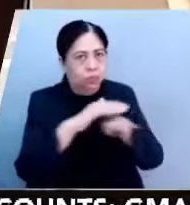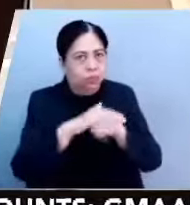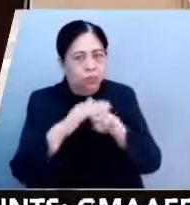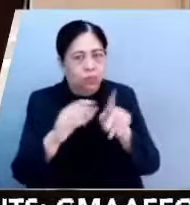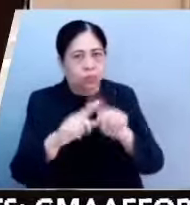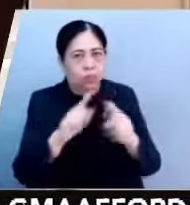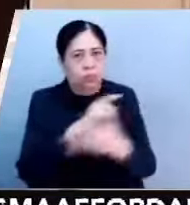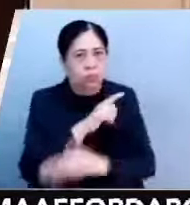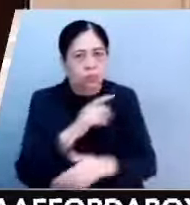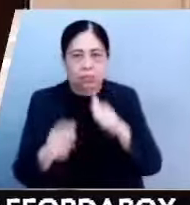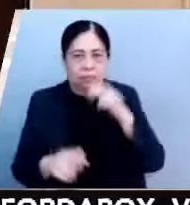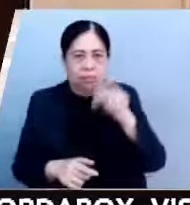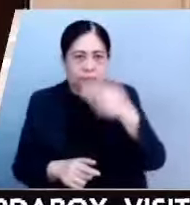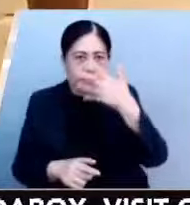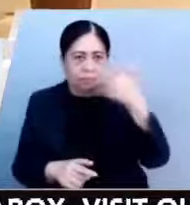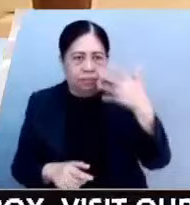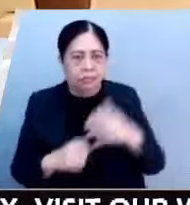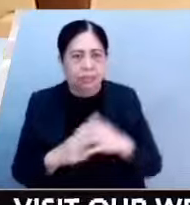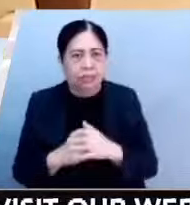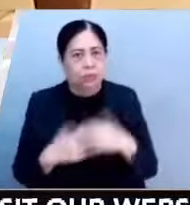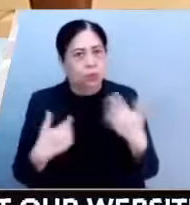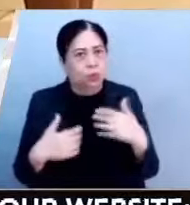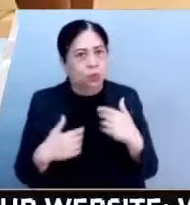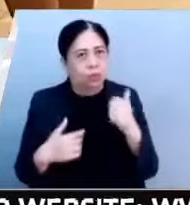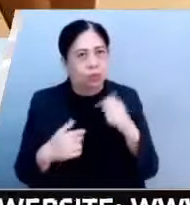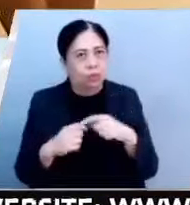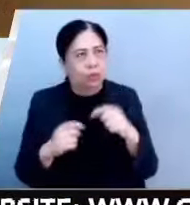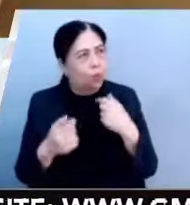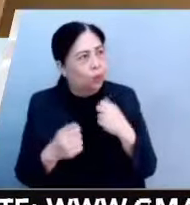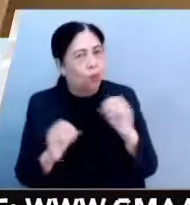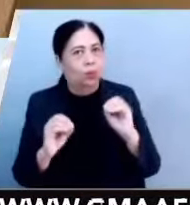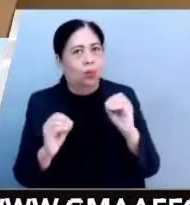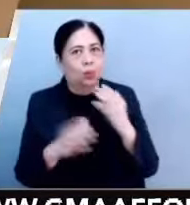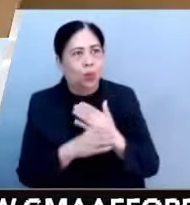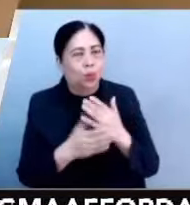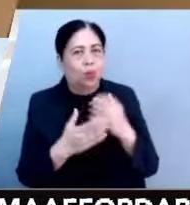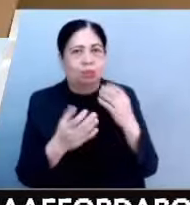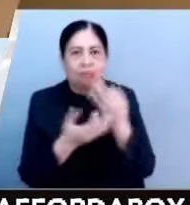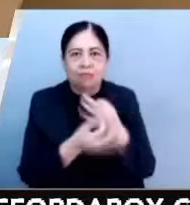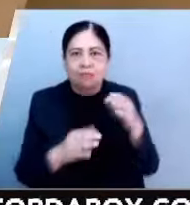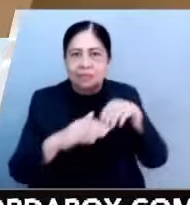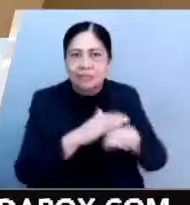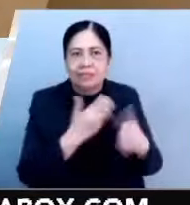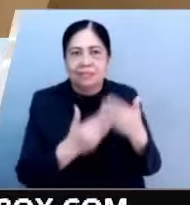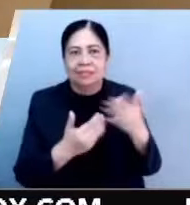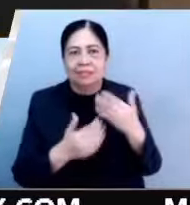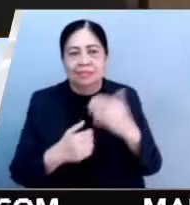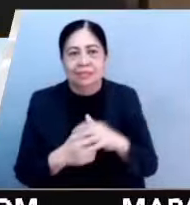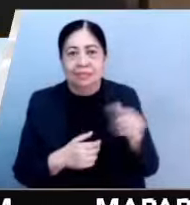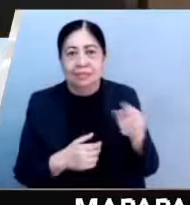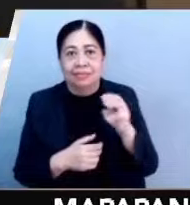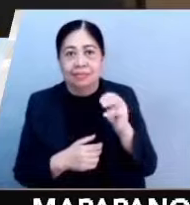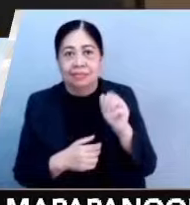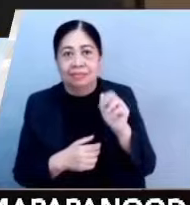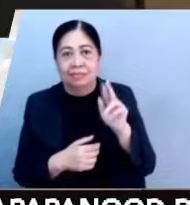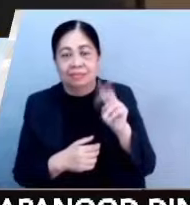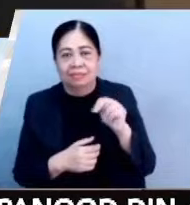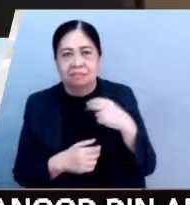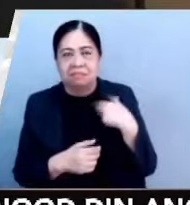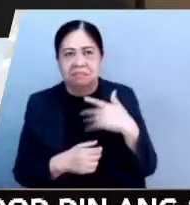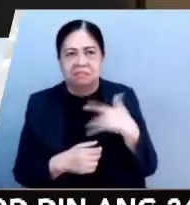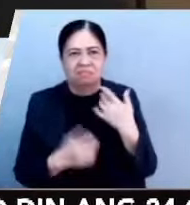walang visa Sino nga ba naman ang ayaw ng hassle free na biyahe kung si Marvin ang tatanungin hindi pa niya ramdam ang lakas